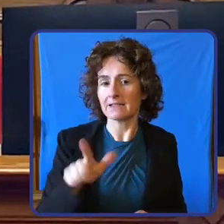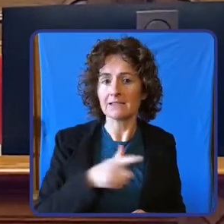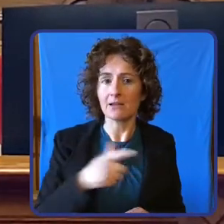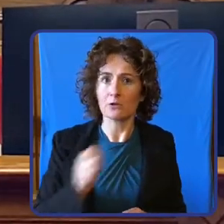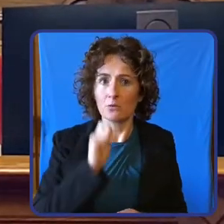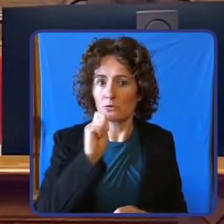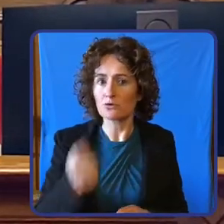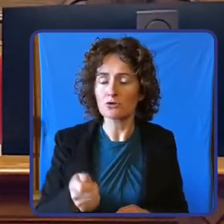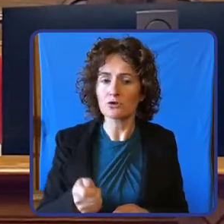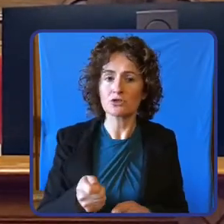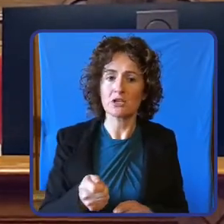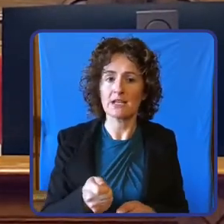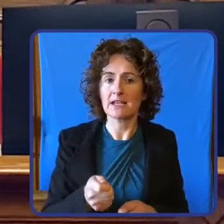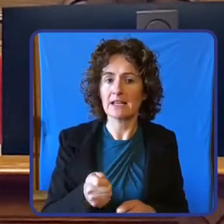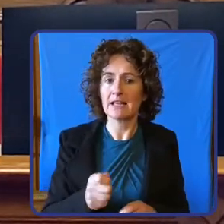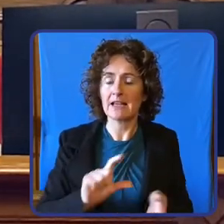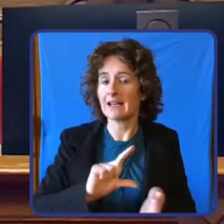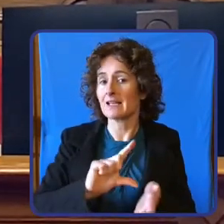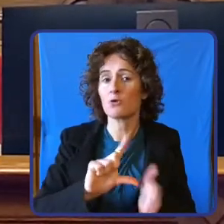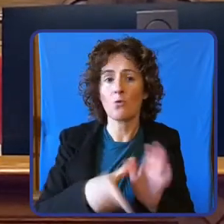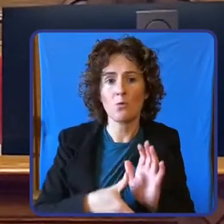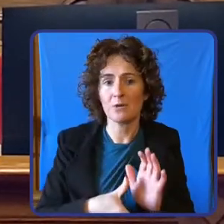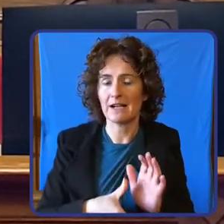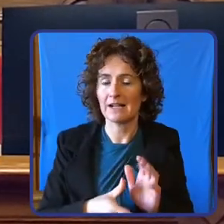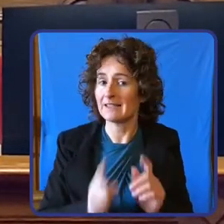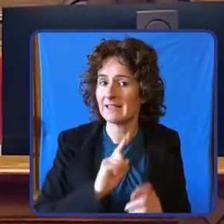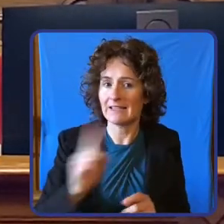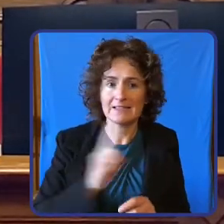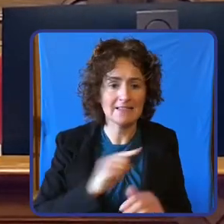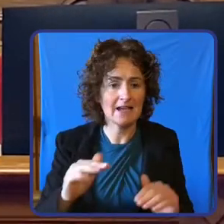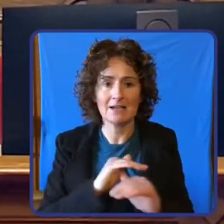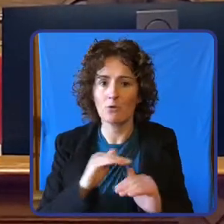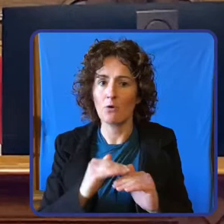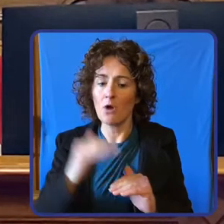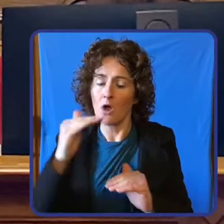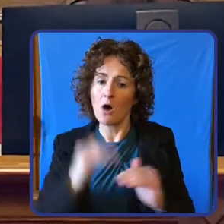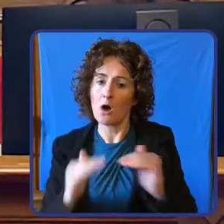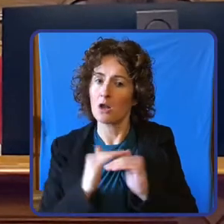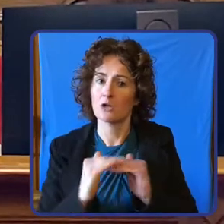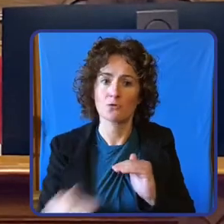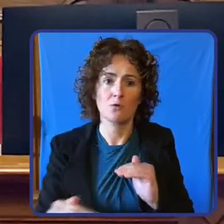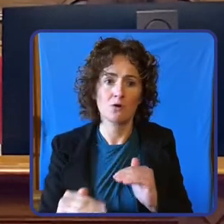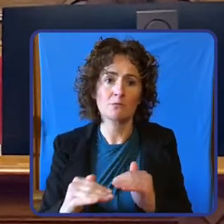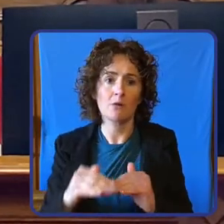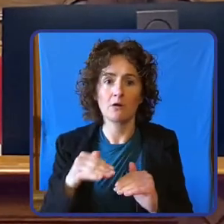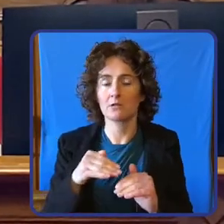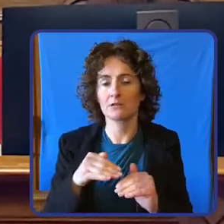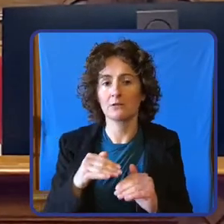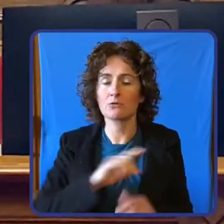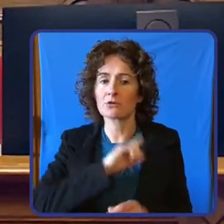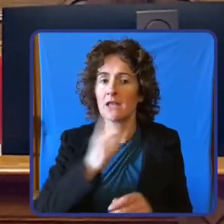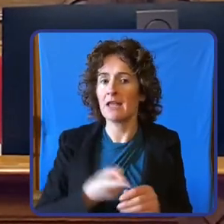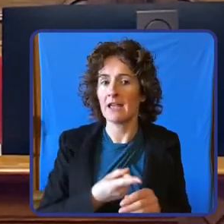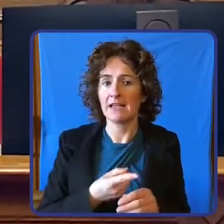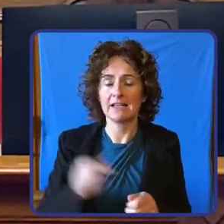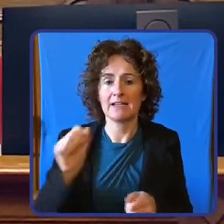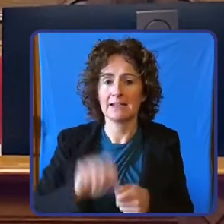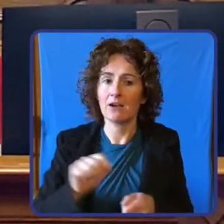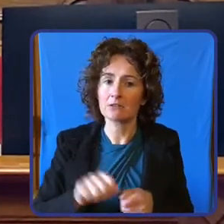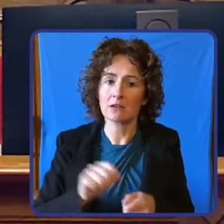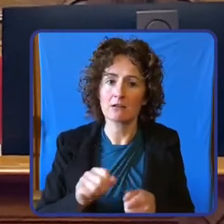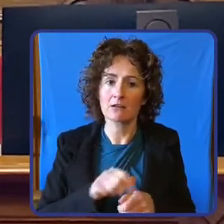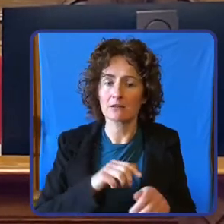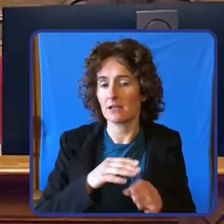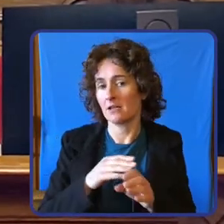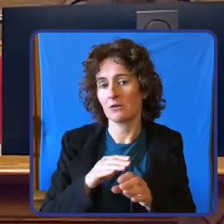óránkénti, optimalizált útvonalon járó, alacsony padrós, energiatakarékos, környezetbarát közlekedési mód. És szemben